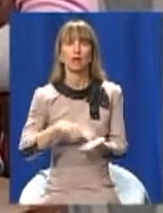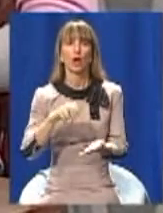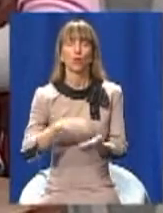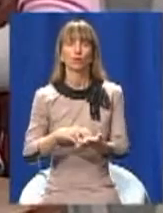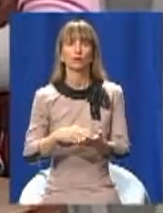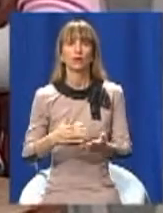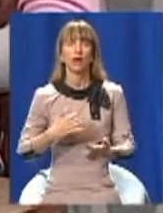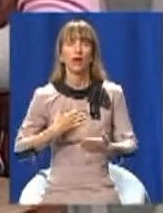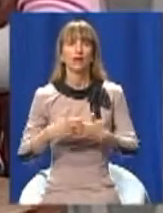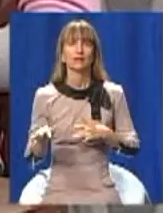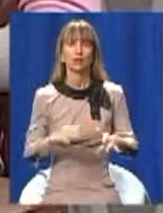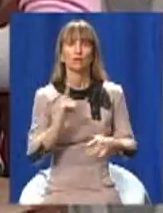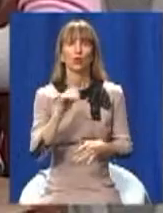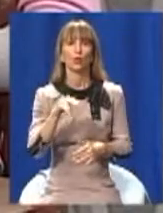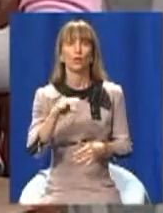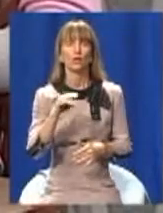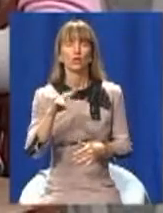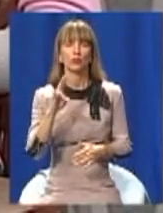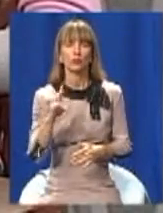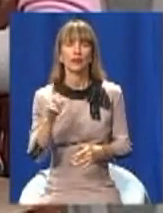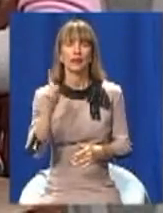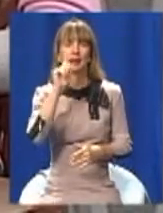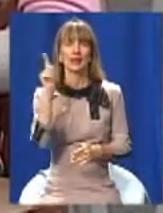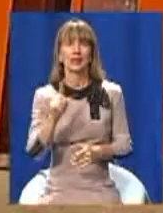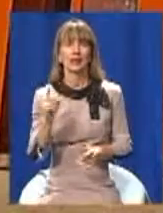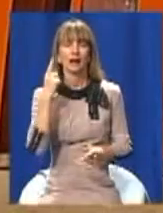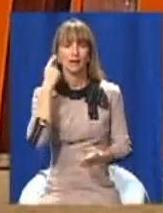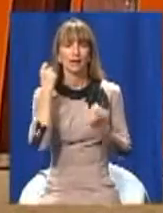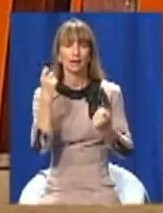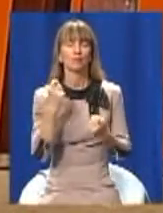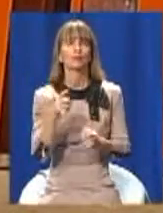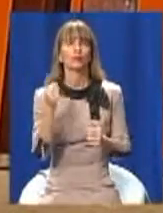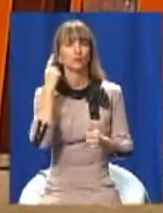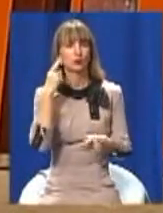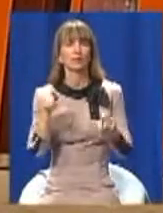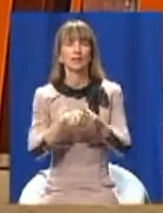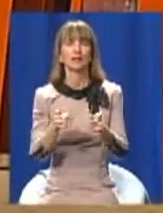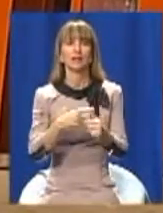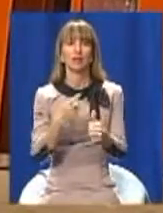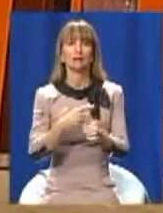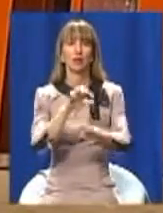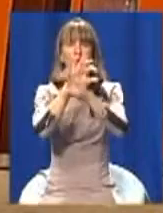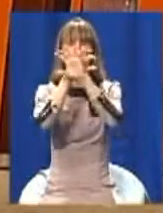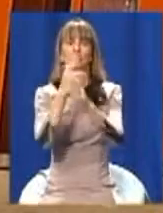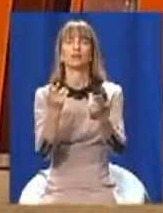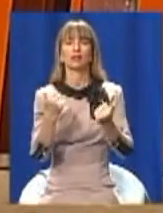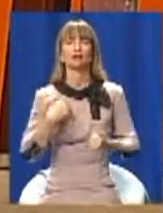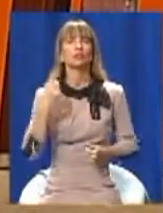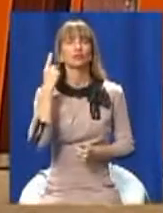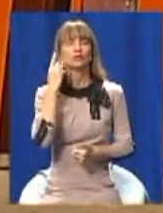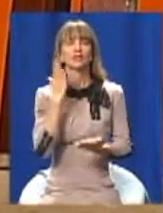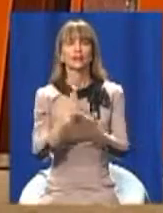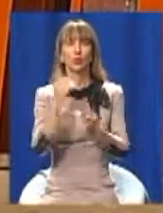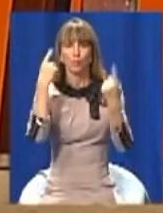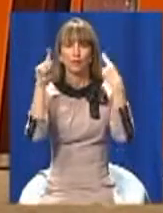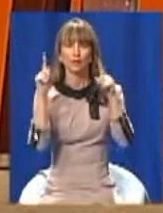жвавий, комета, купідон, грім, блискавка. Чула ти про такі назви оленів? Так, я чула. Навіть є